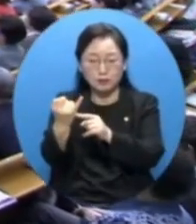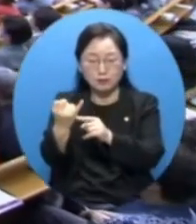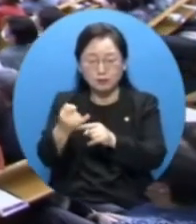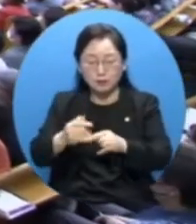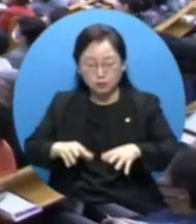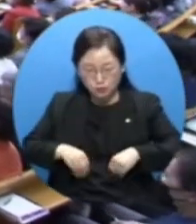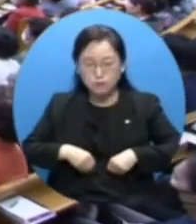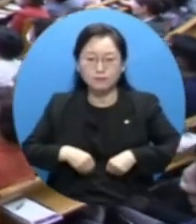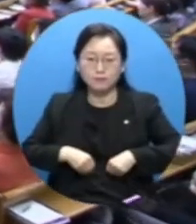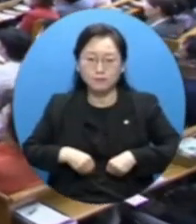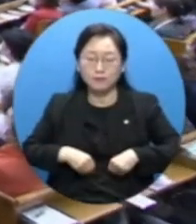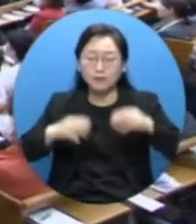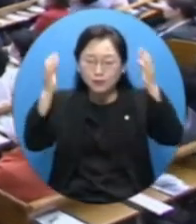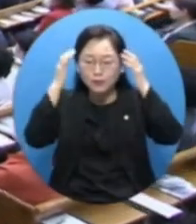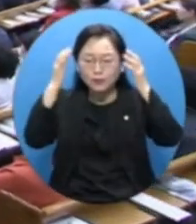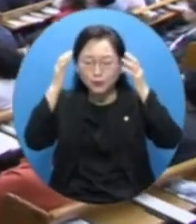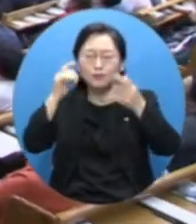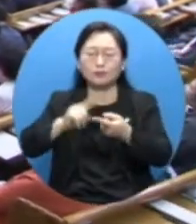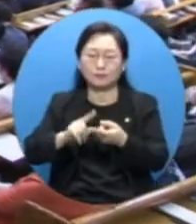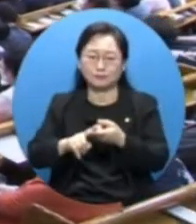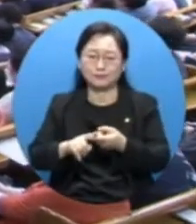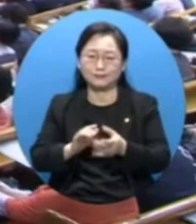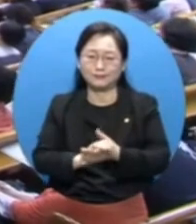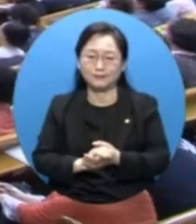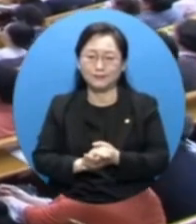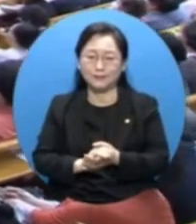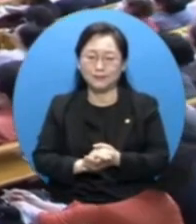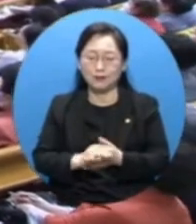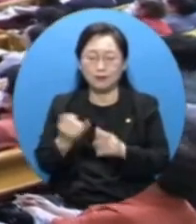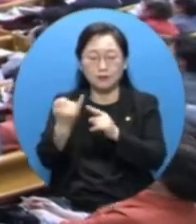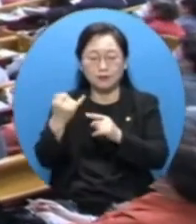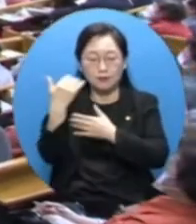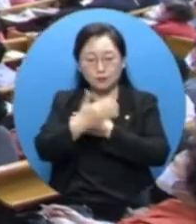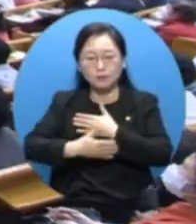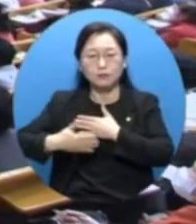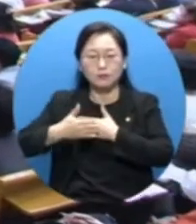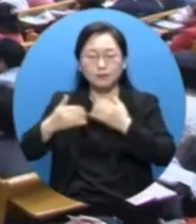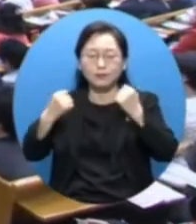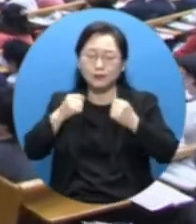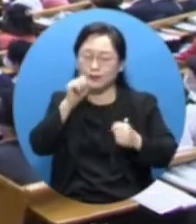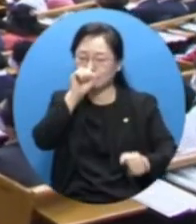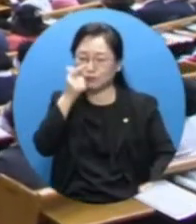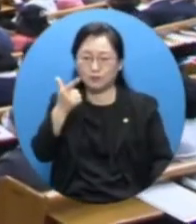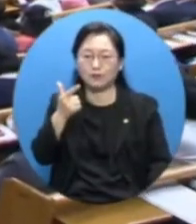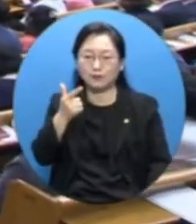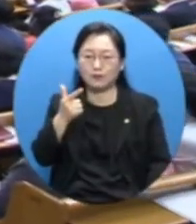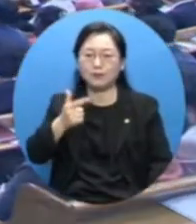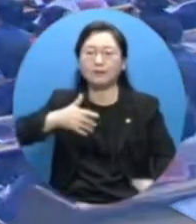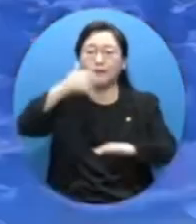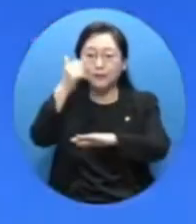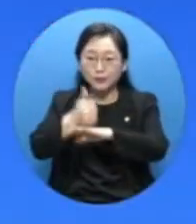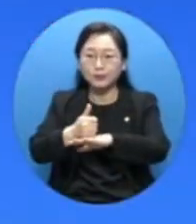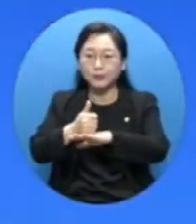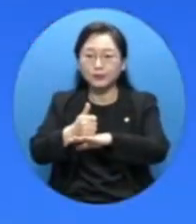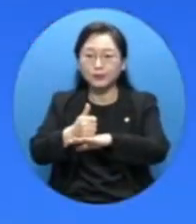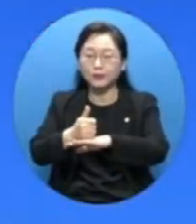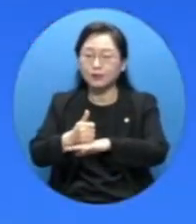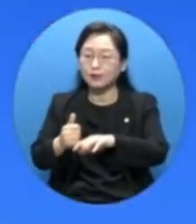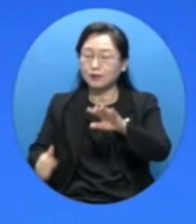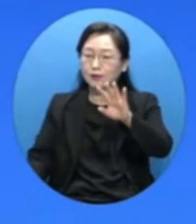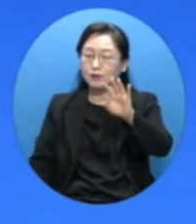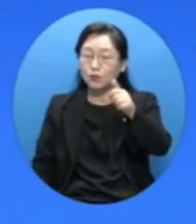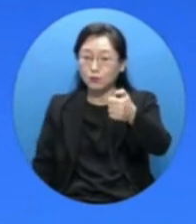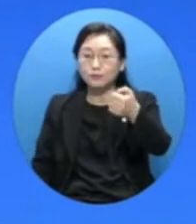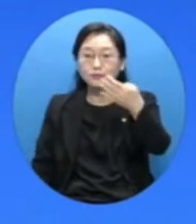굶주리고 고통스러운 삶을 살았습니다. 그래서 건강이 좋지 않아서 결국